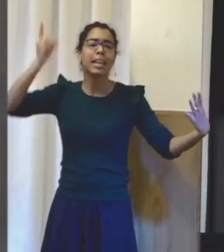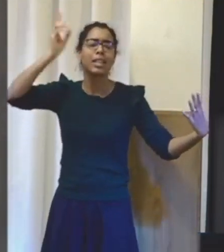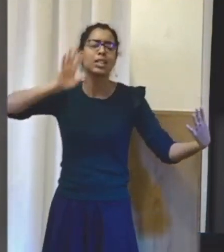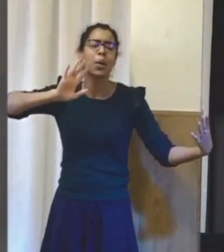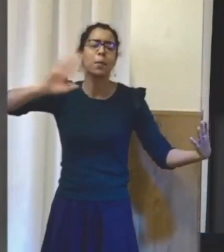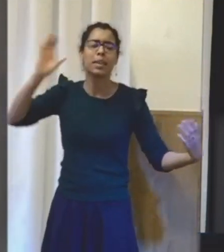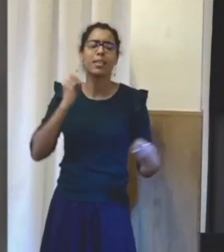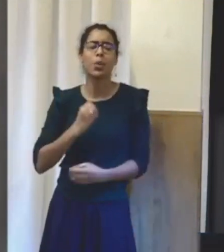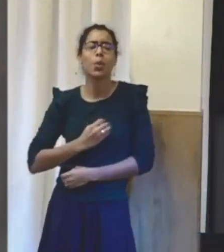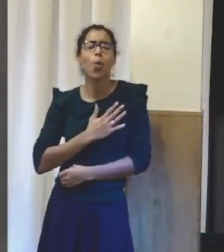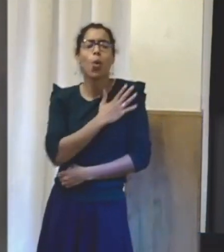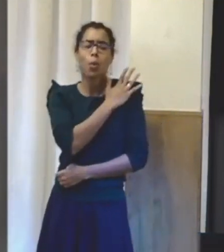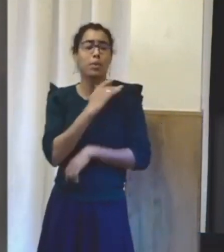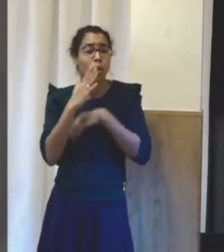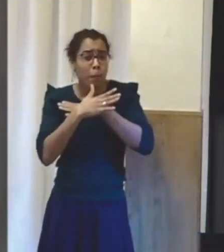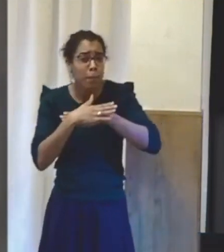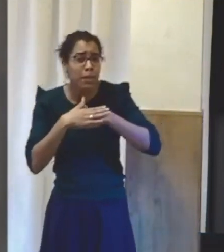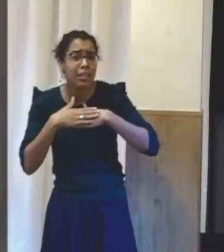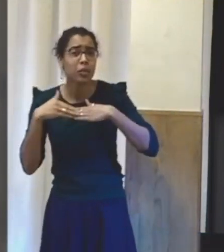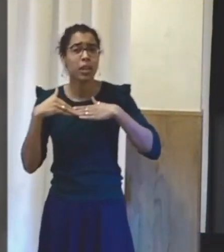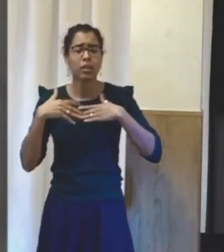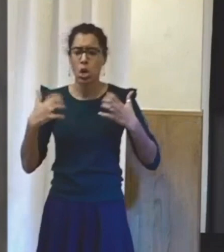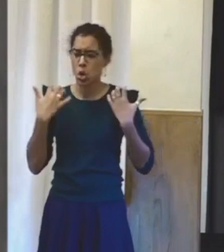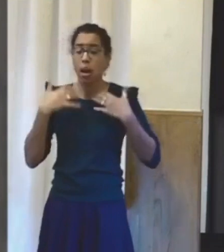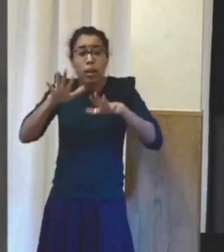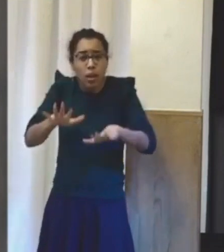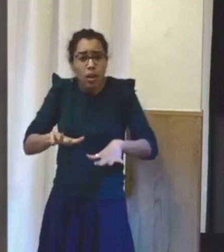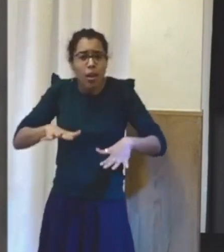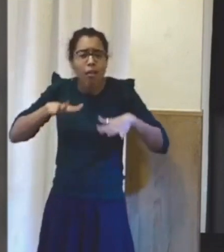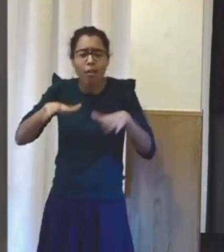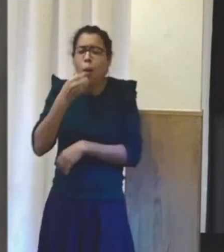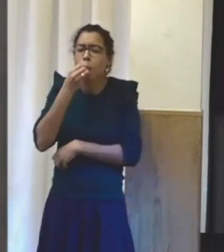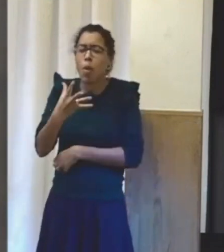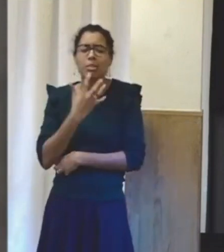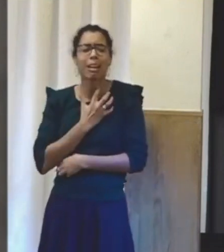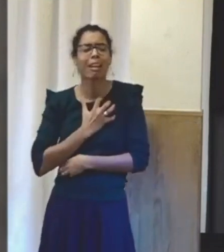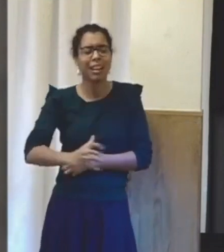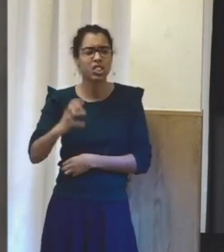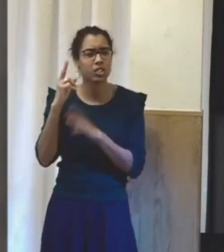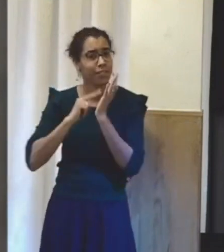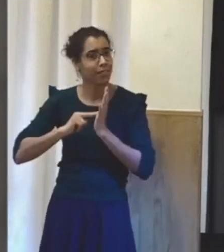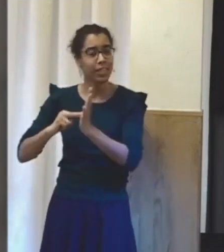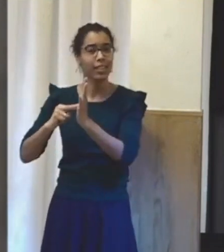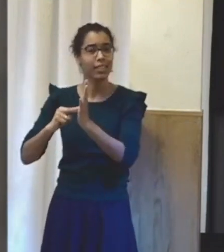la compassion, miséricordieux, lent à la colère, riche en bonté et en fidélité.